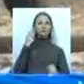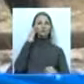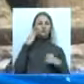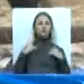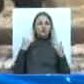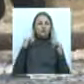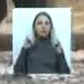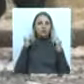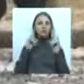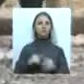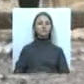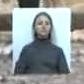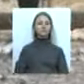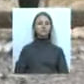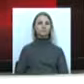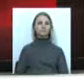Ахметжан, Көкші ақпарат.